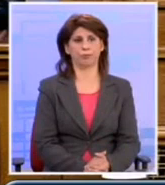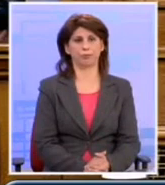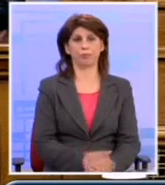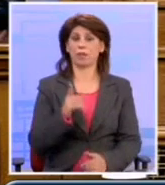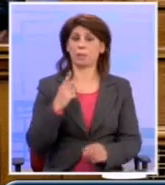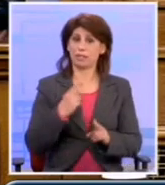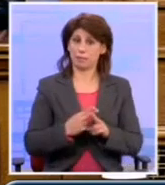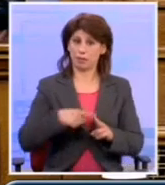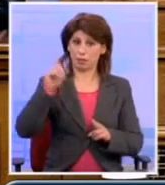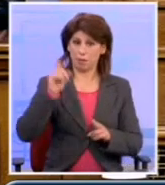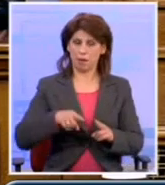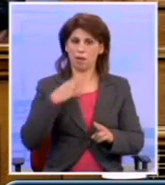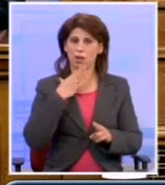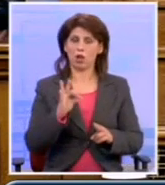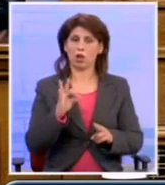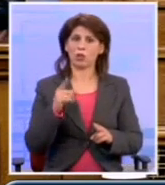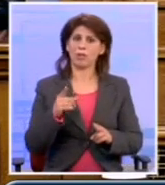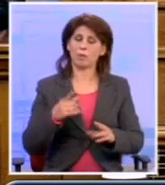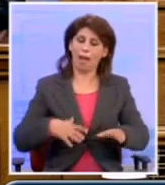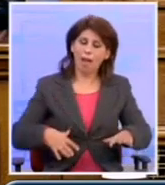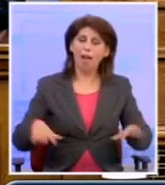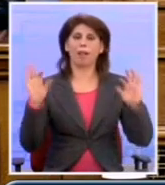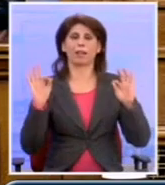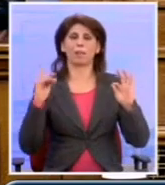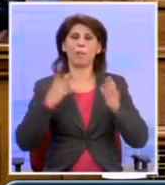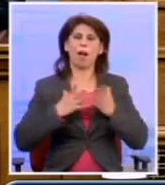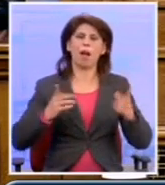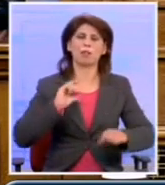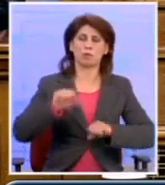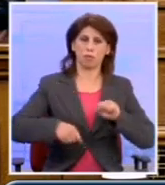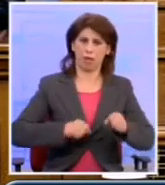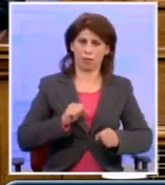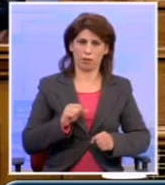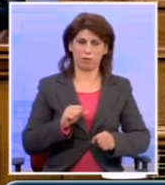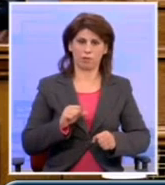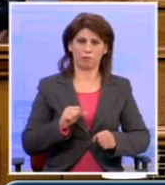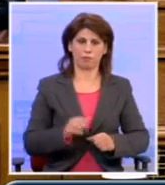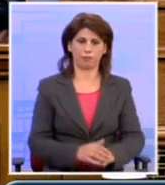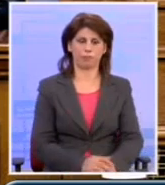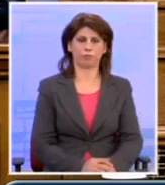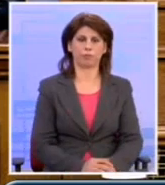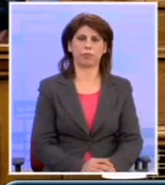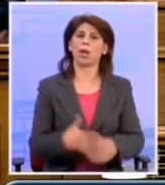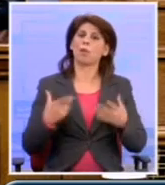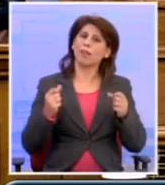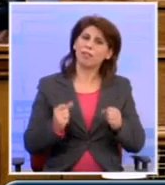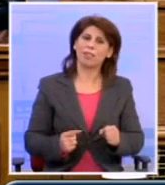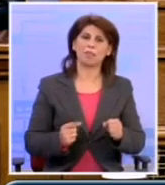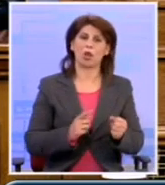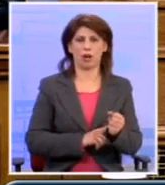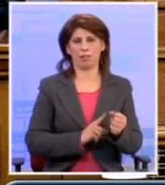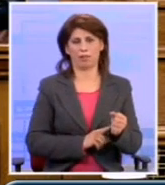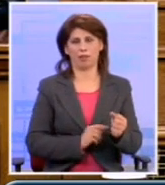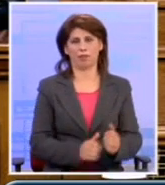Είναι μια σημαντική μέρα διότι είναι μια εκκίνηση μιας μεγάλης προσπάθειας που παίρνει και θεσμικό χαρακτήρα.